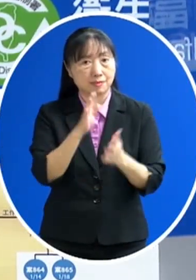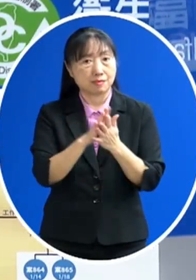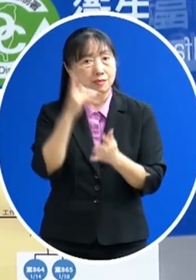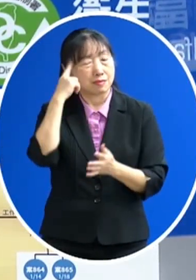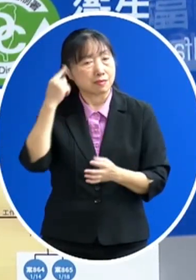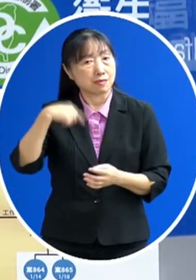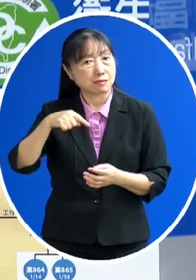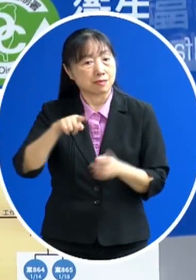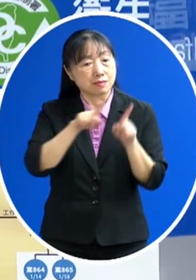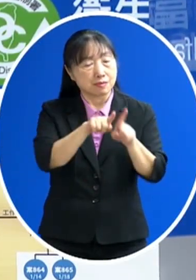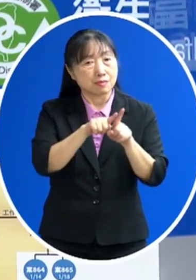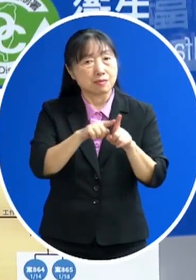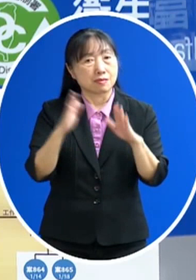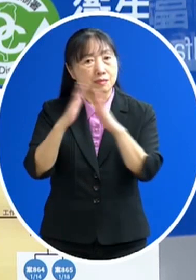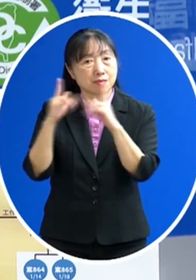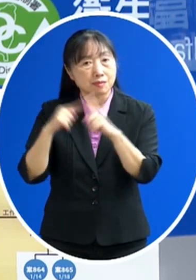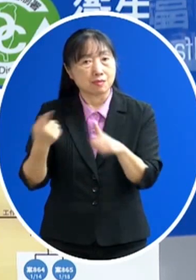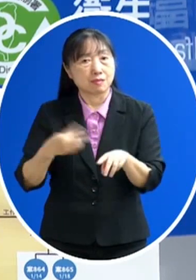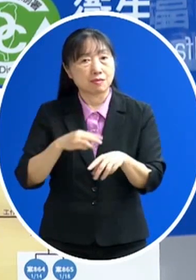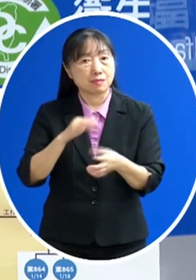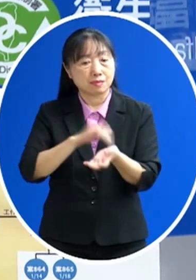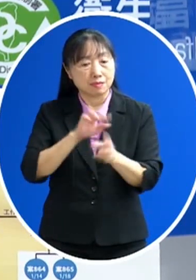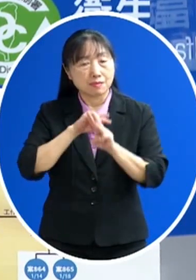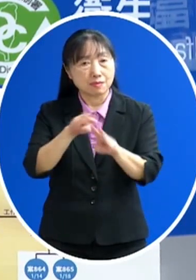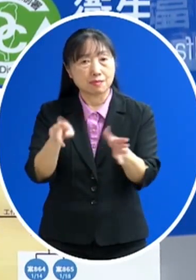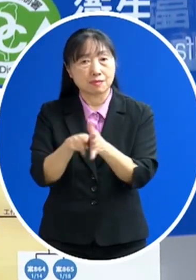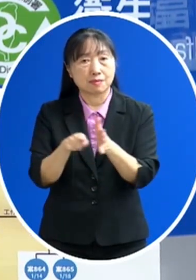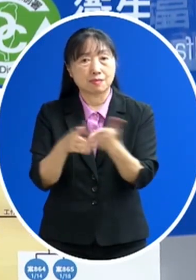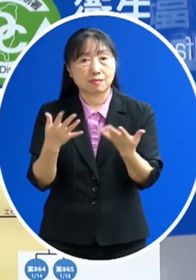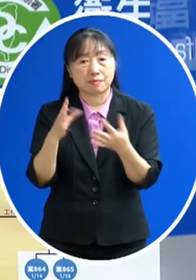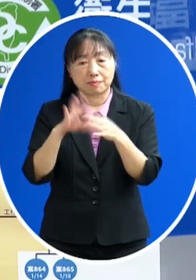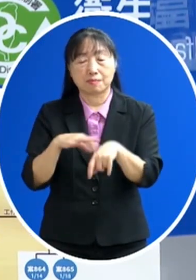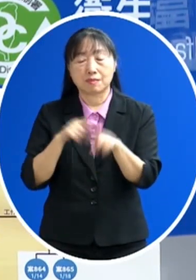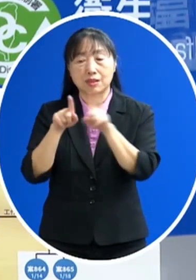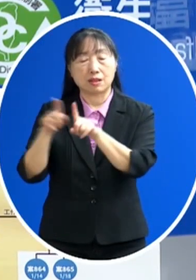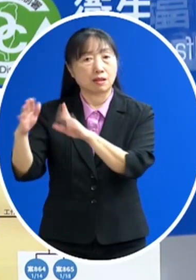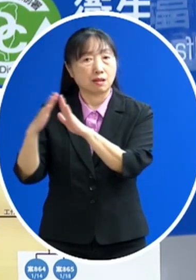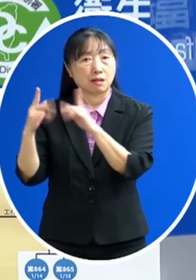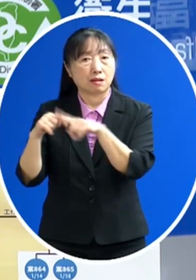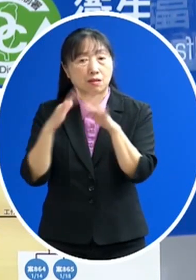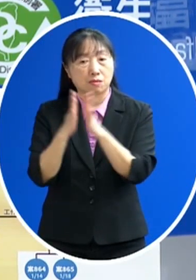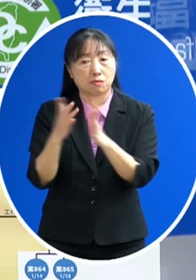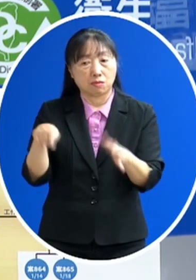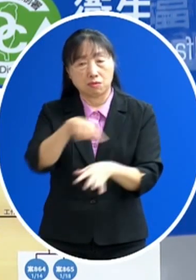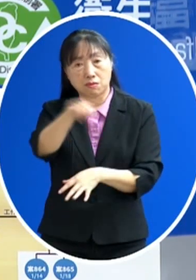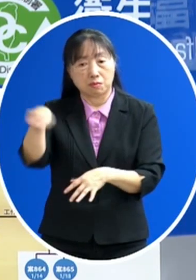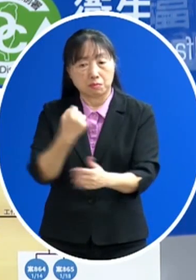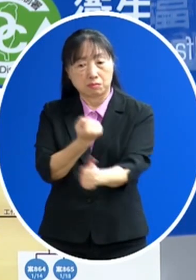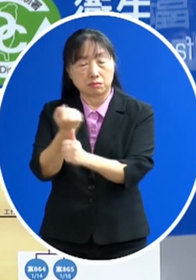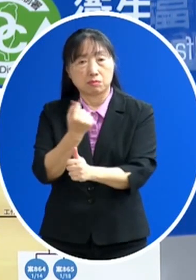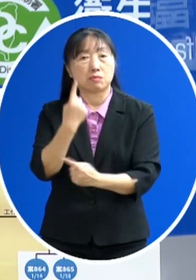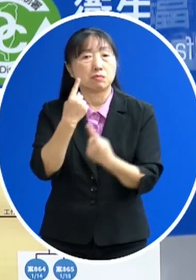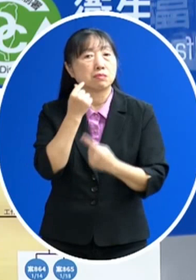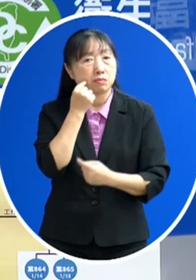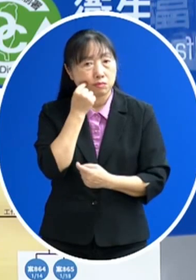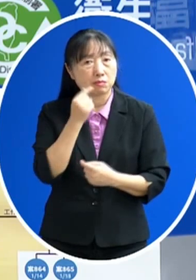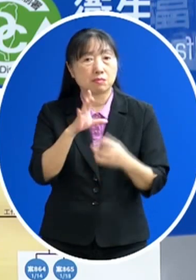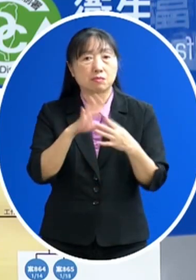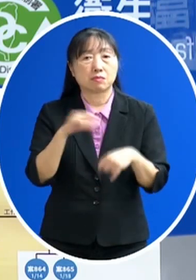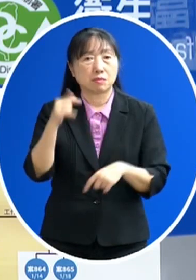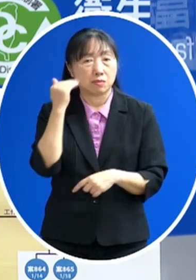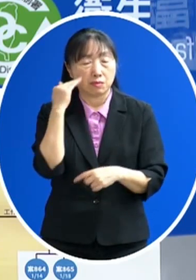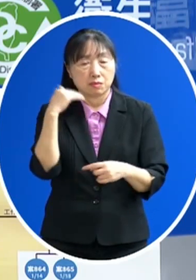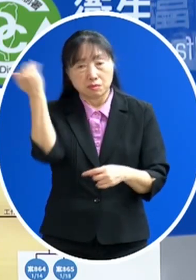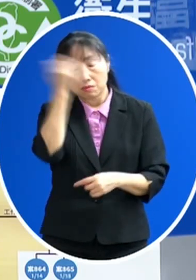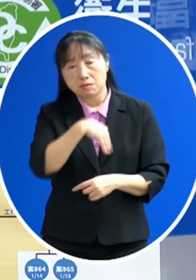人那出院因为在陪病部分我们还是没有办法完完全全立刻掌握，所以有任何的症状除